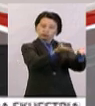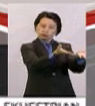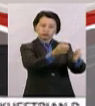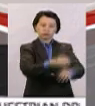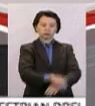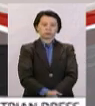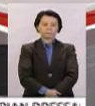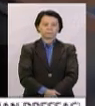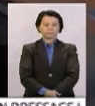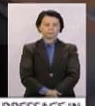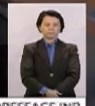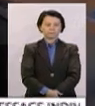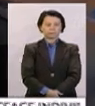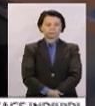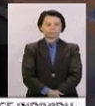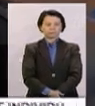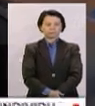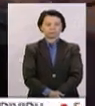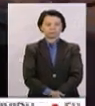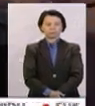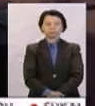Kamaluddin.